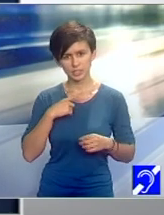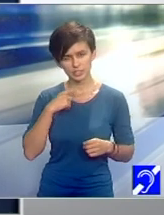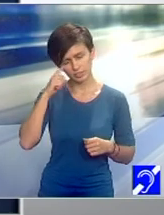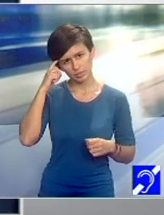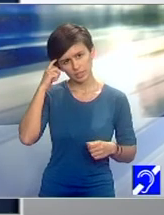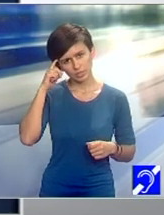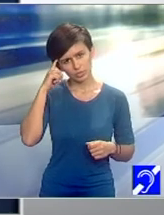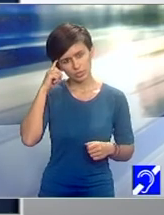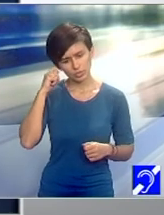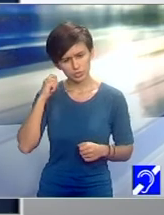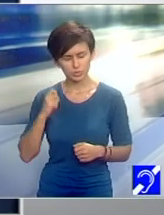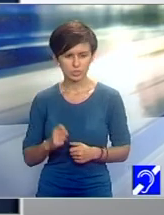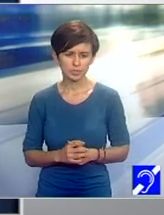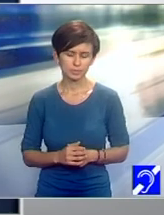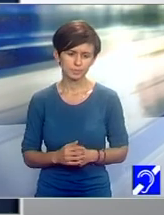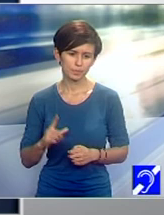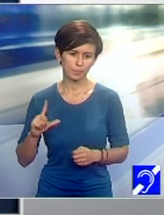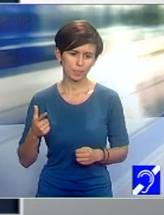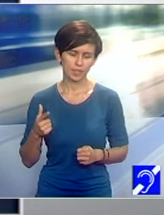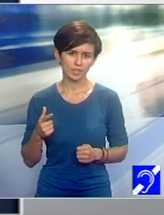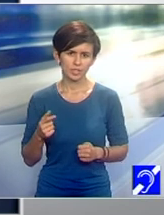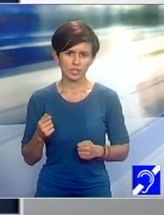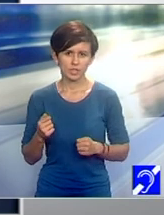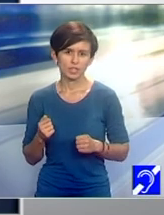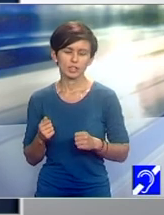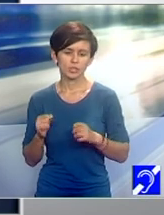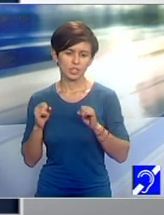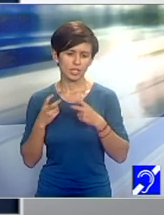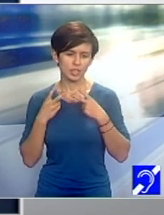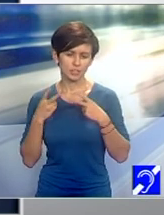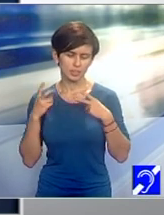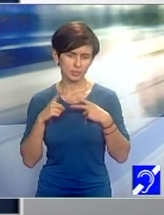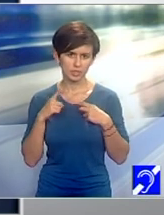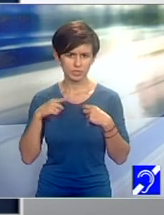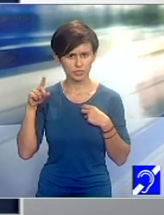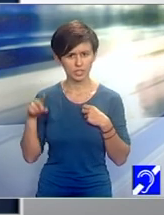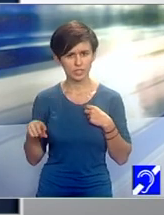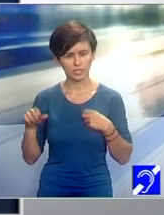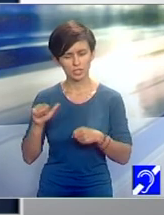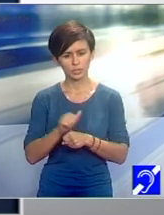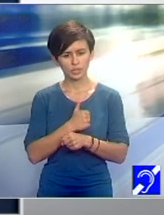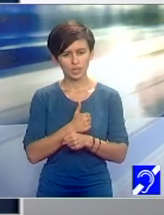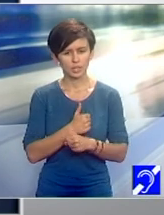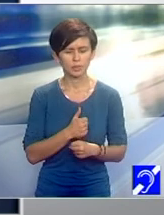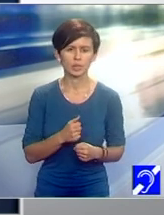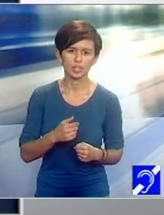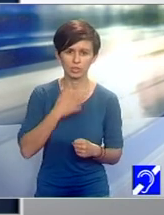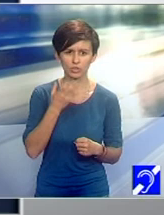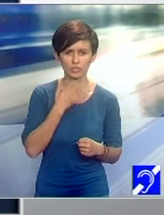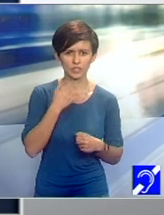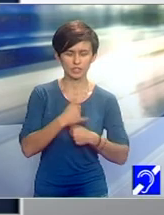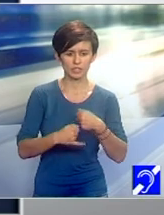Iar un al doilea eveniment va fi deja în mai, puțin mai târziu, o conferință internațională